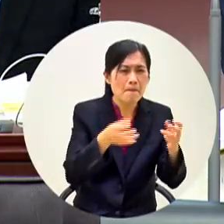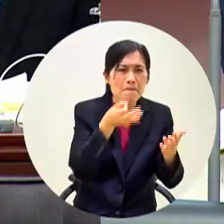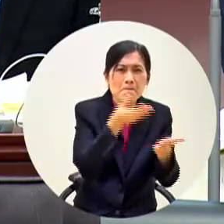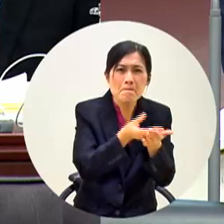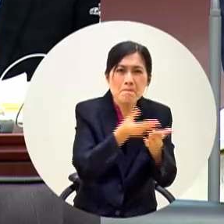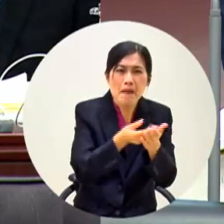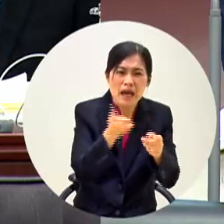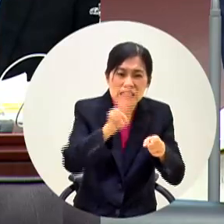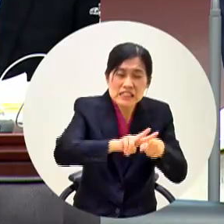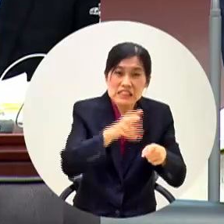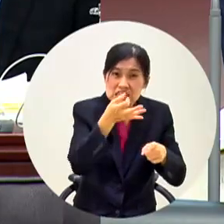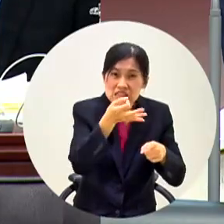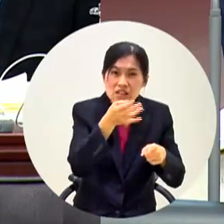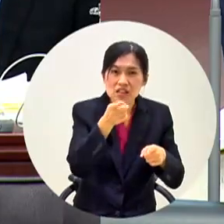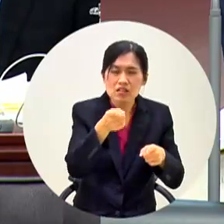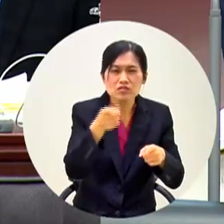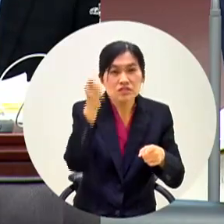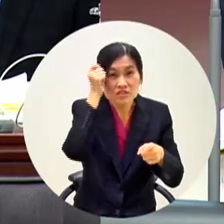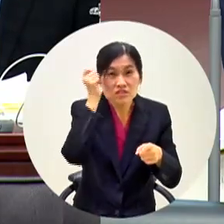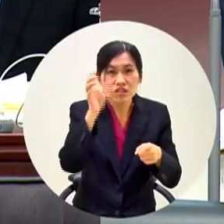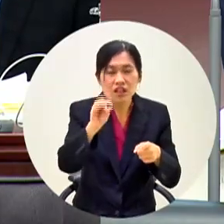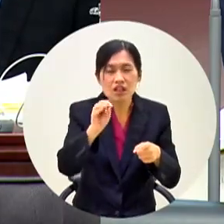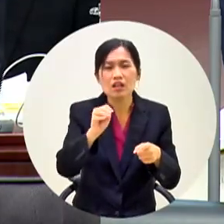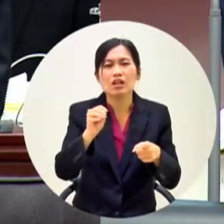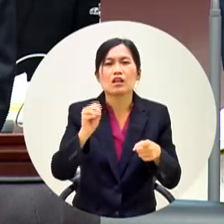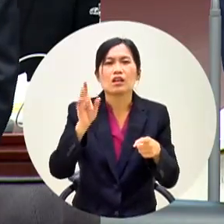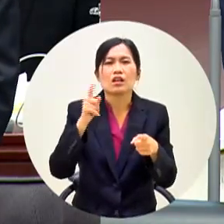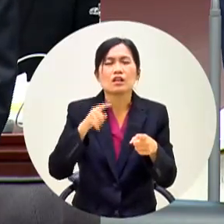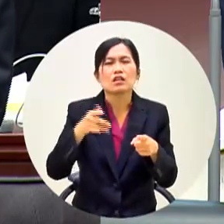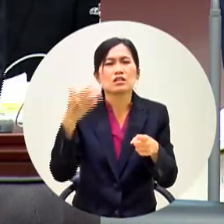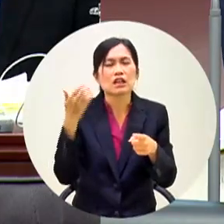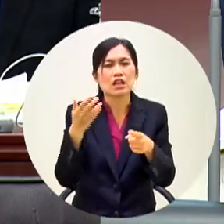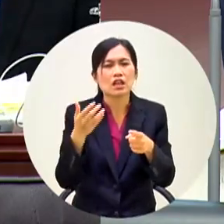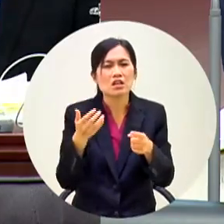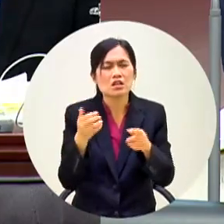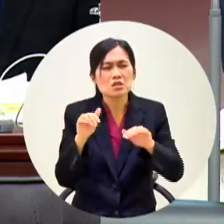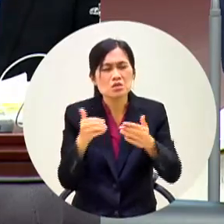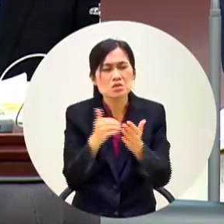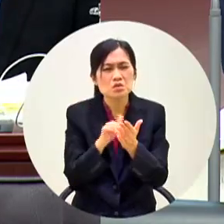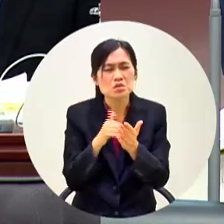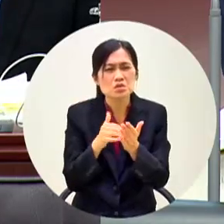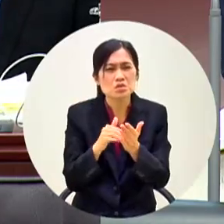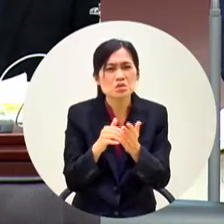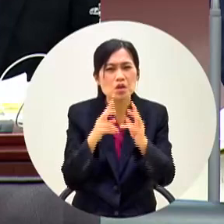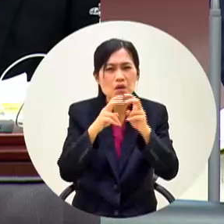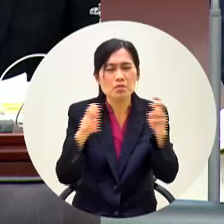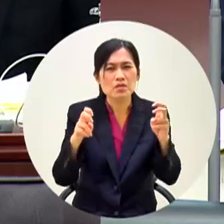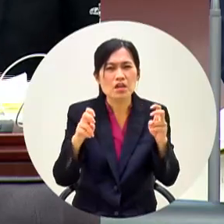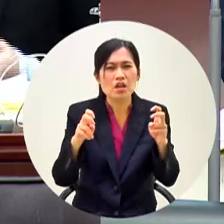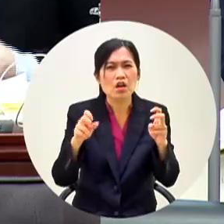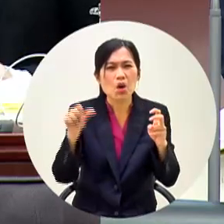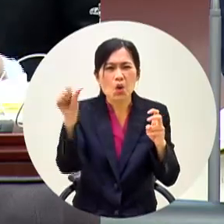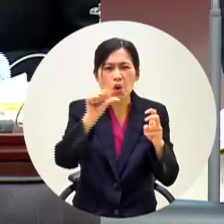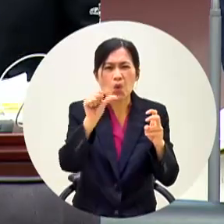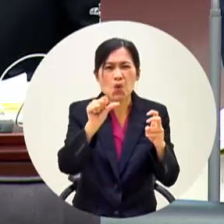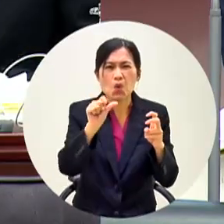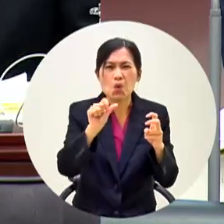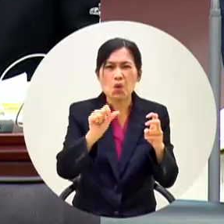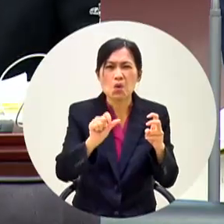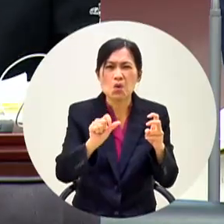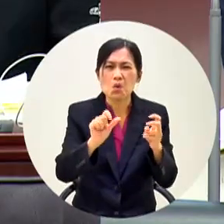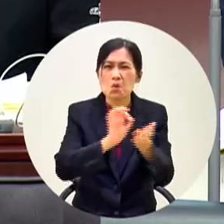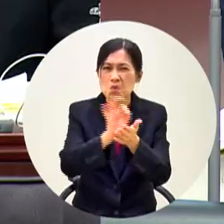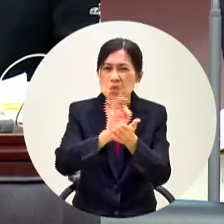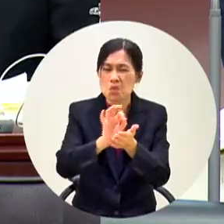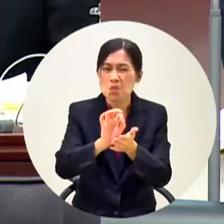想这个不知道你有没有印象？然后当时在估地上物，大概五大庙都是估上亿的价格。那所以呢，